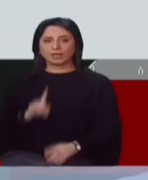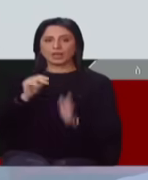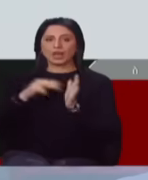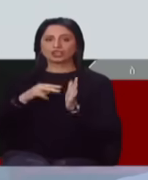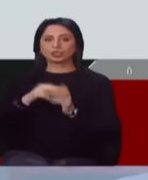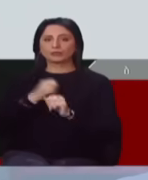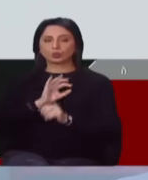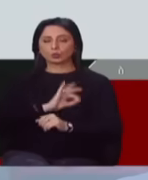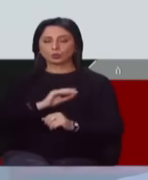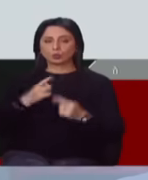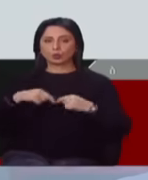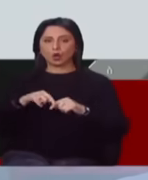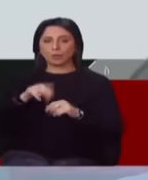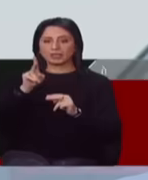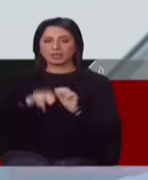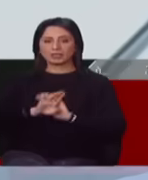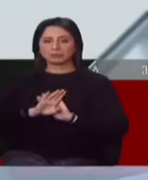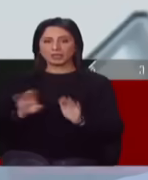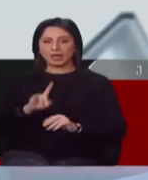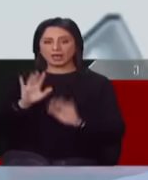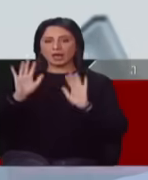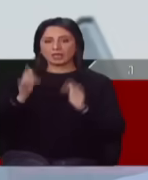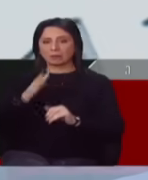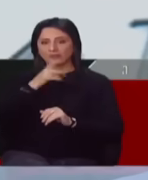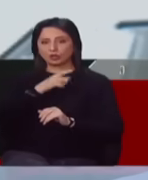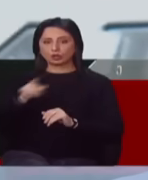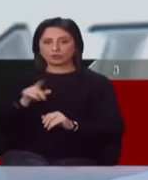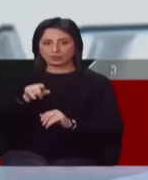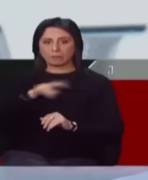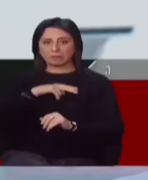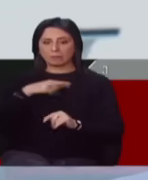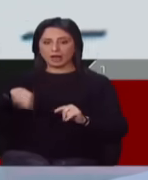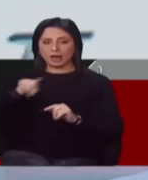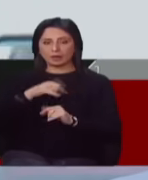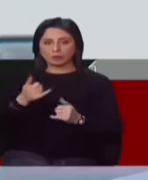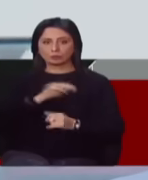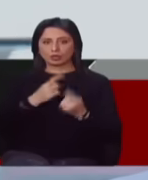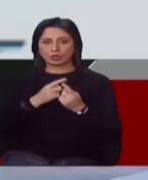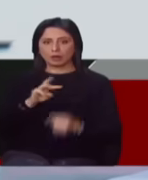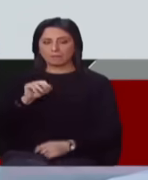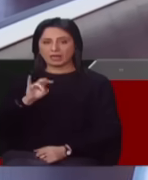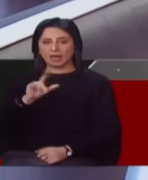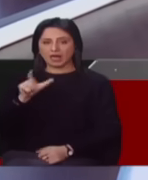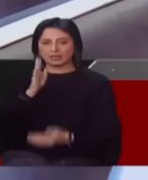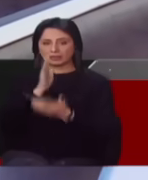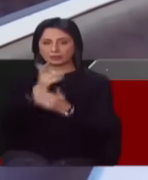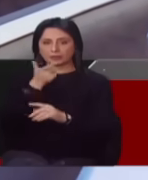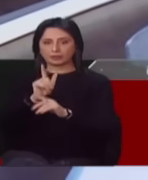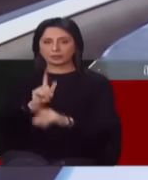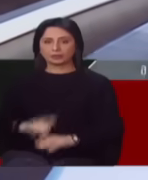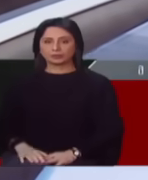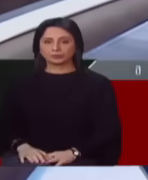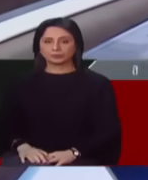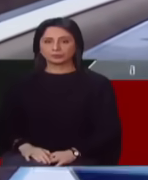შეფასება ვიკეთებ იურიდიული კომიტეტის დასრულების შემდეგ და რა ხდება ამ დროისთვის საკანონმდებლო ორგანოში. ჩემი კოლეგა თეონა მანაგაძე გვირთება პირდაპირ